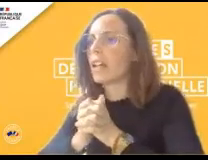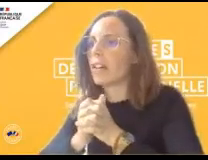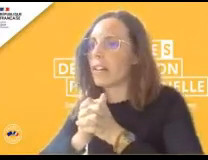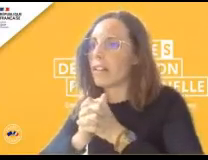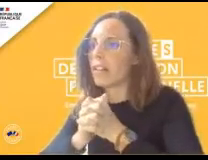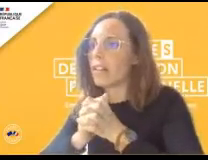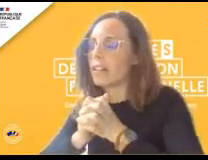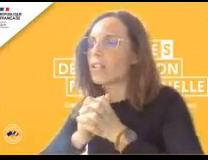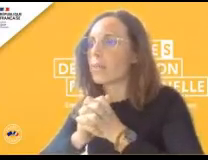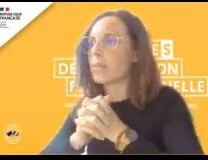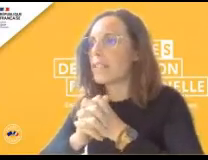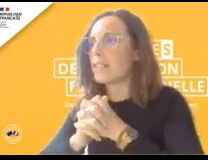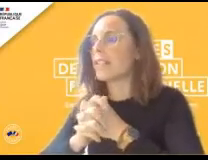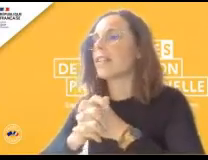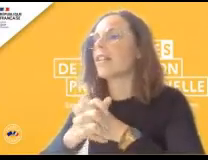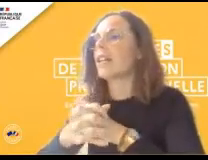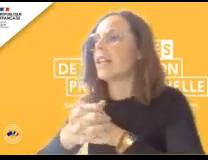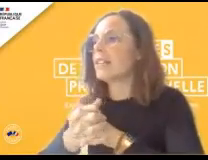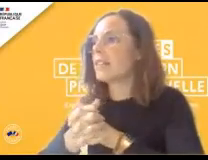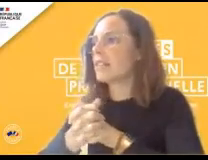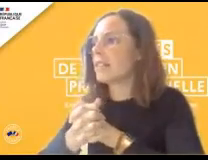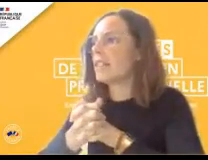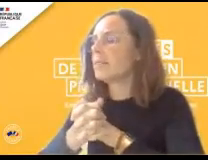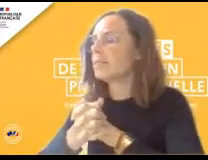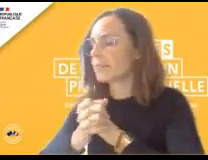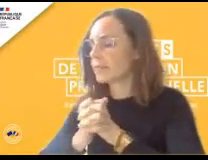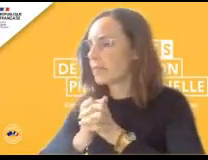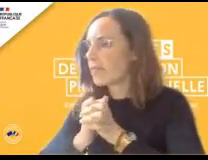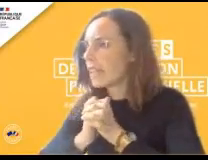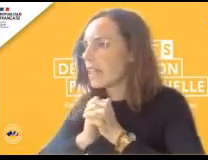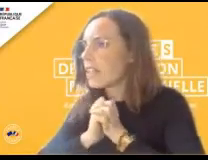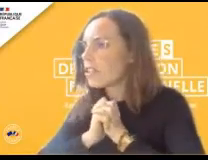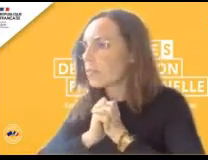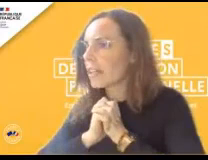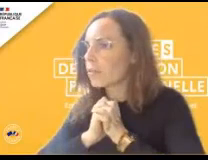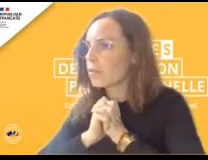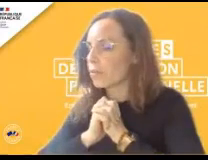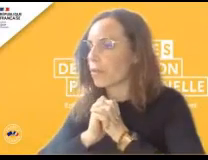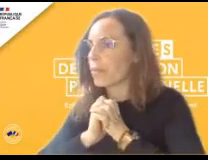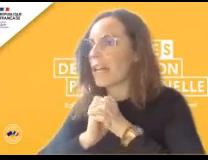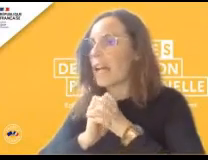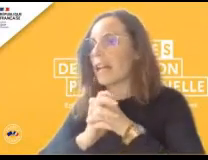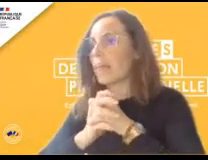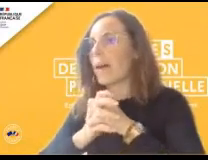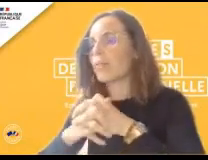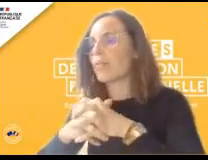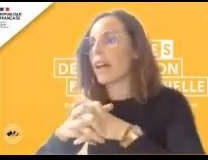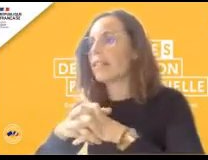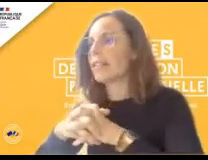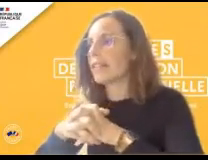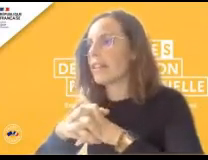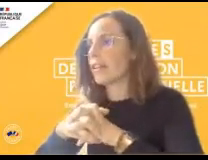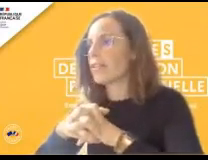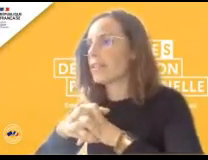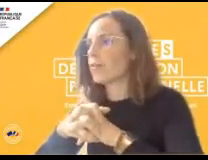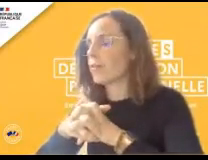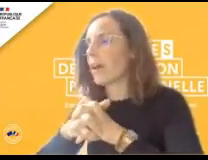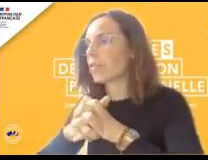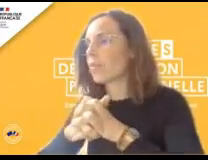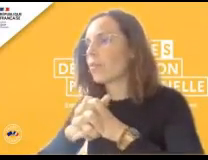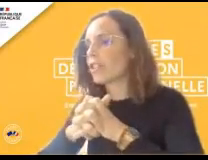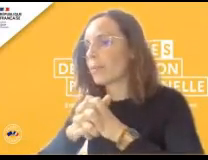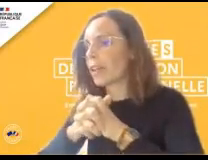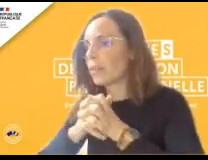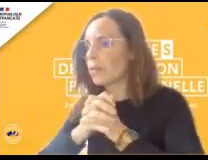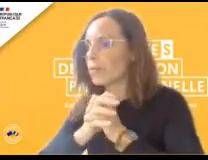donc les chambres des métiers, les CCI et les chambres d'agriculture. La particularité, c'est que,